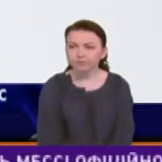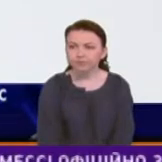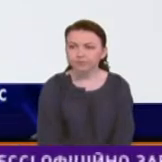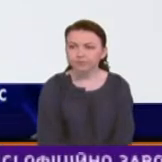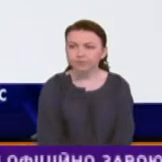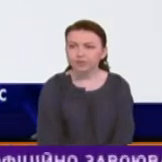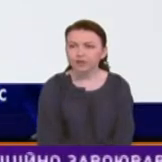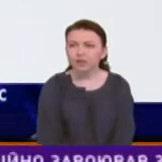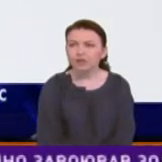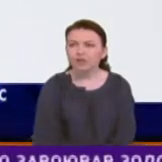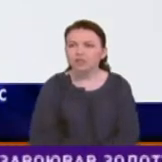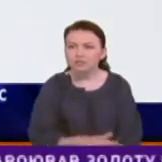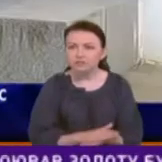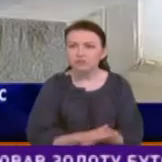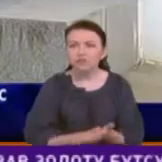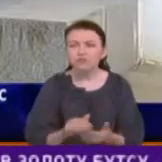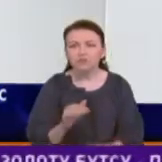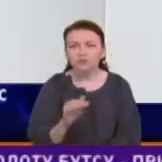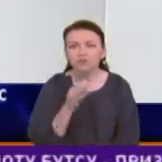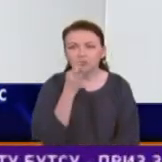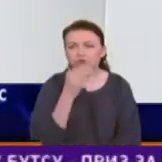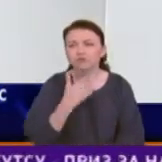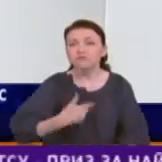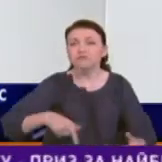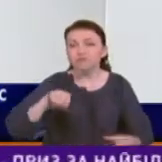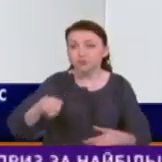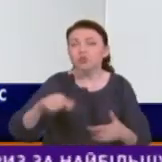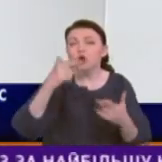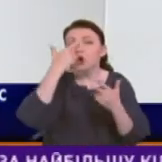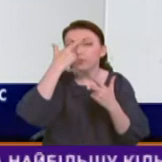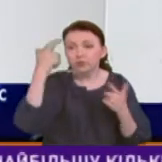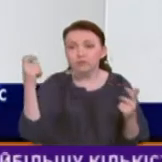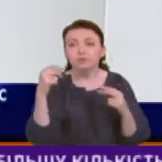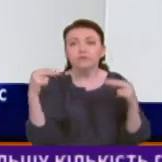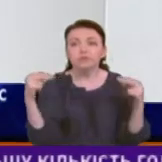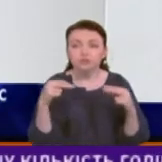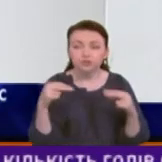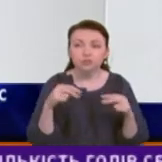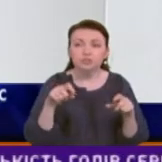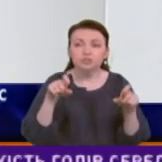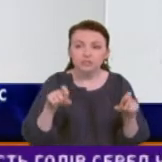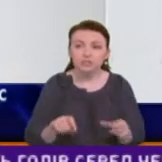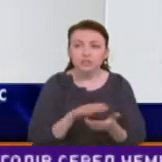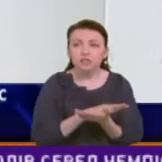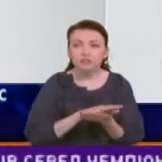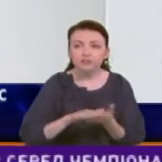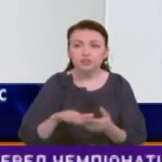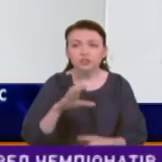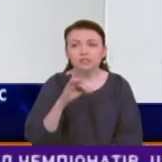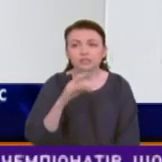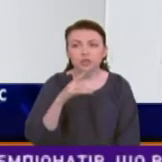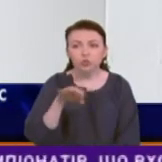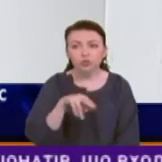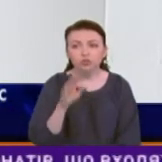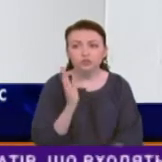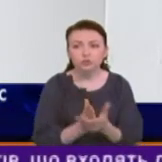Святіший патріарх Філарет засвідчив, що те, що він оприлюднив, те він засвідчив і на засіданні Священного Синоду. Тобто, що